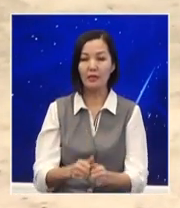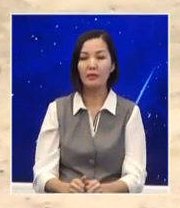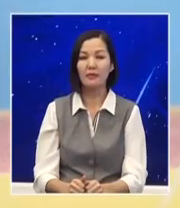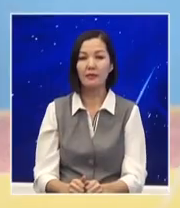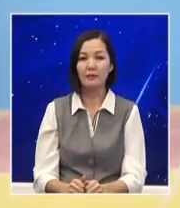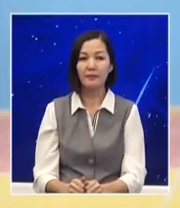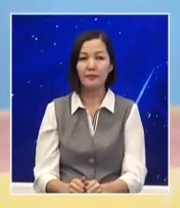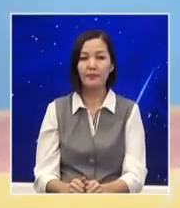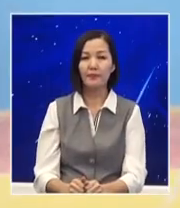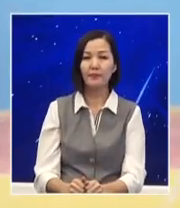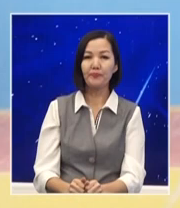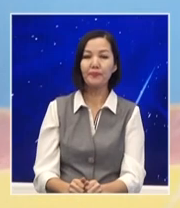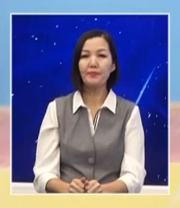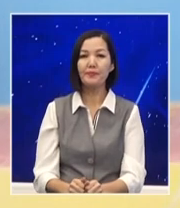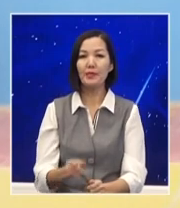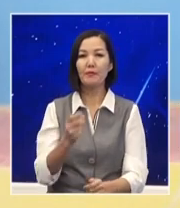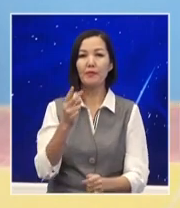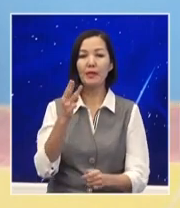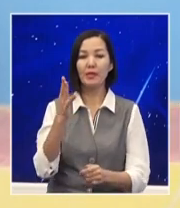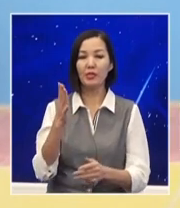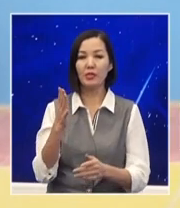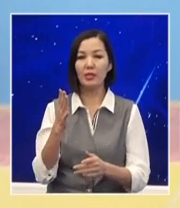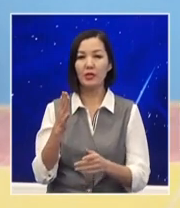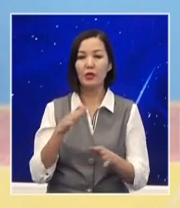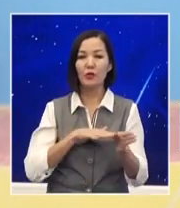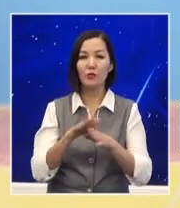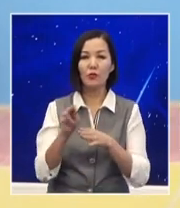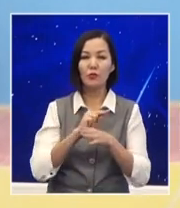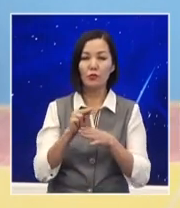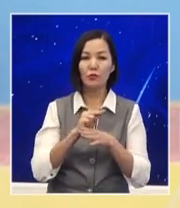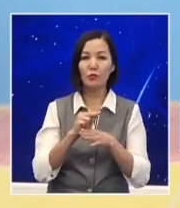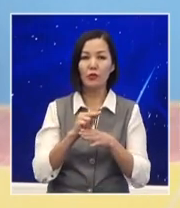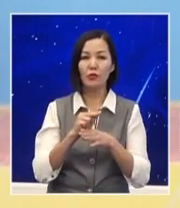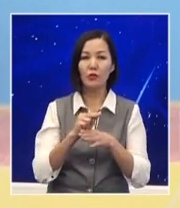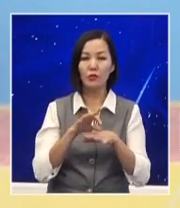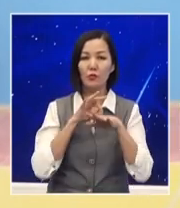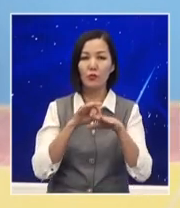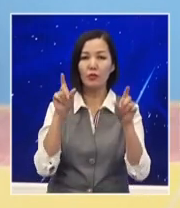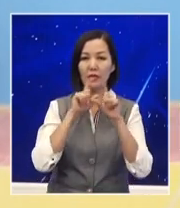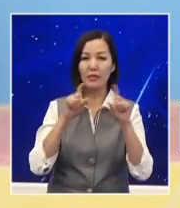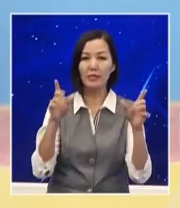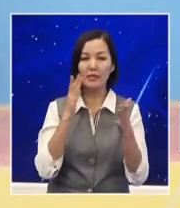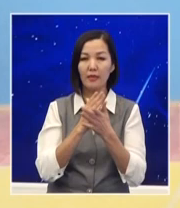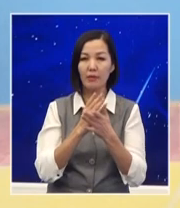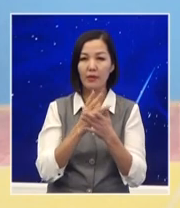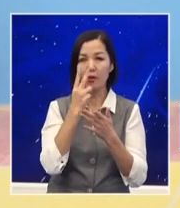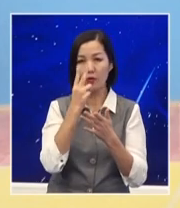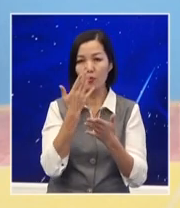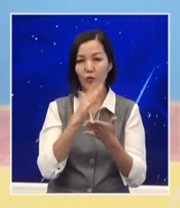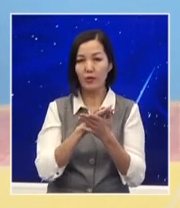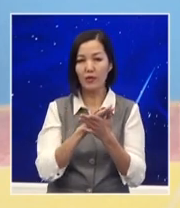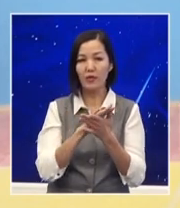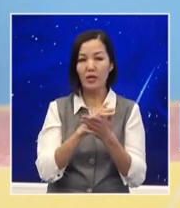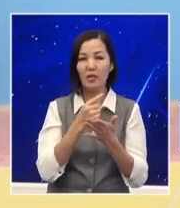күтілуде. Сонымен қатар бірнеше жаңа күрделі жөндеуден өтіп жатқан мекемелерді араладық. Оның біреуі